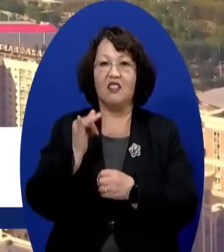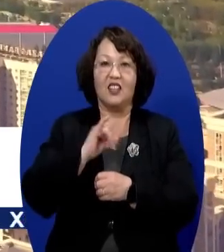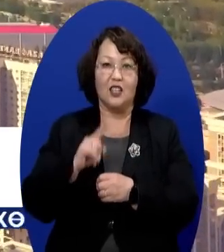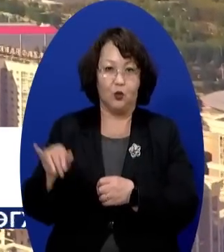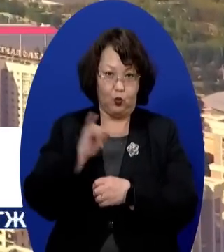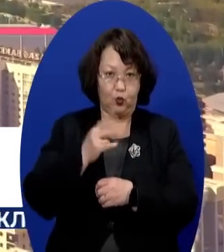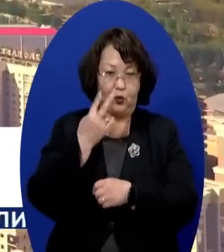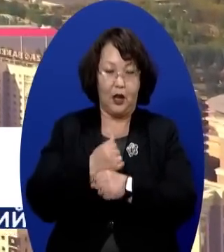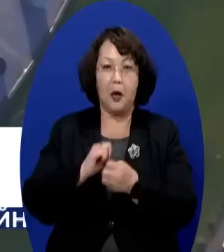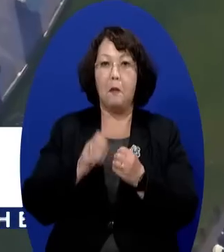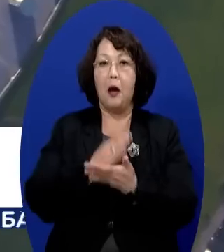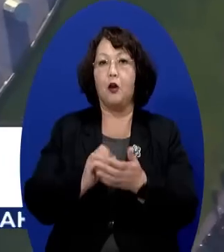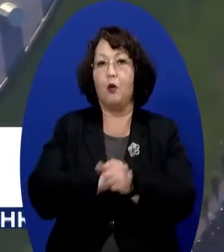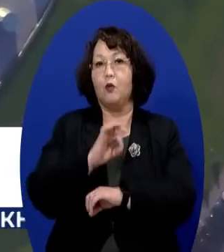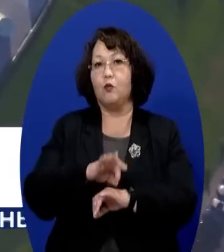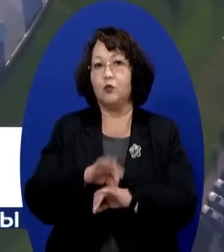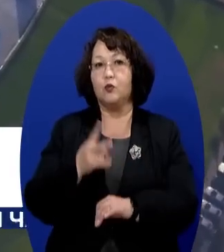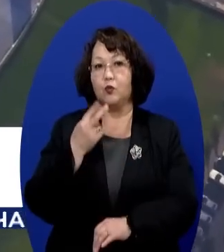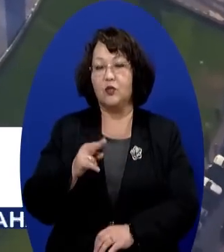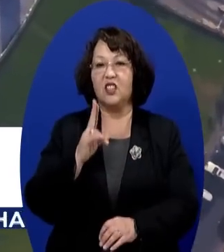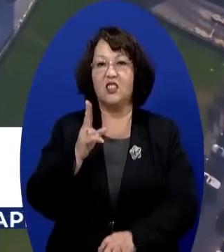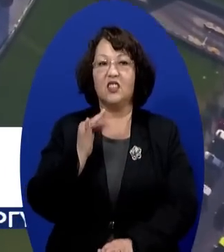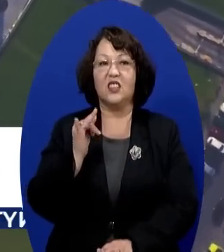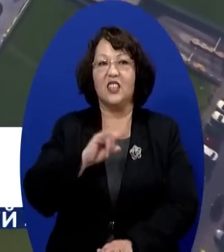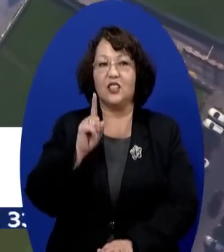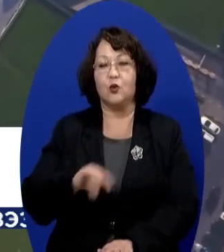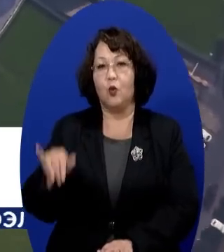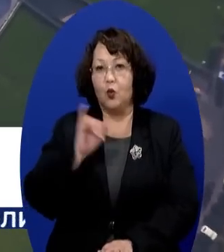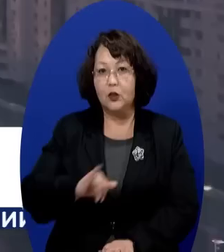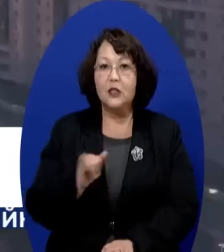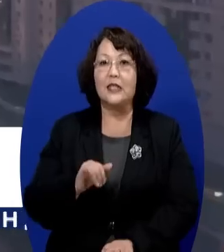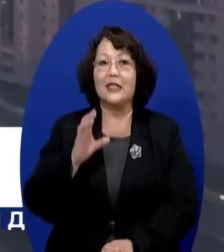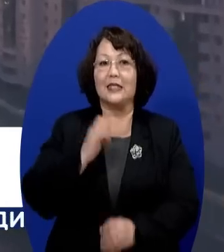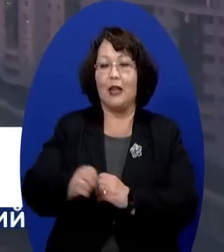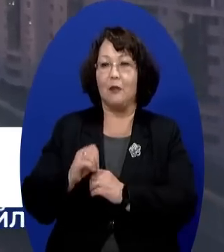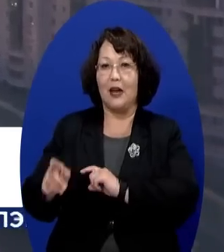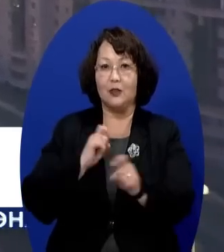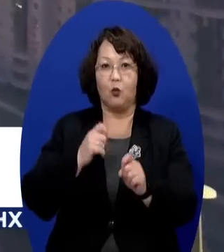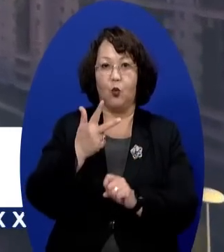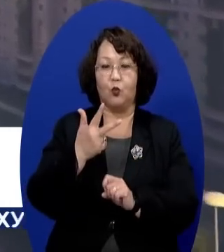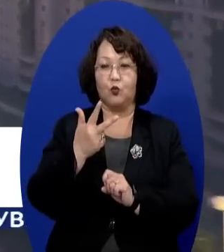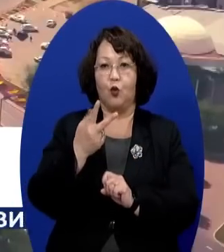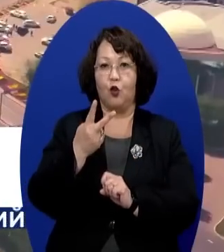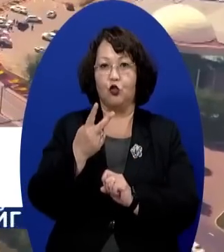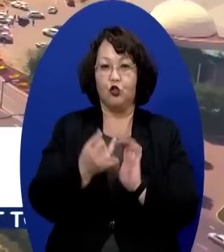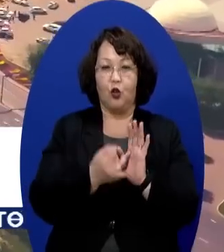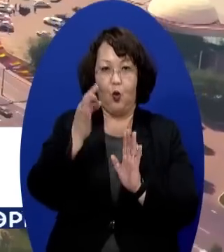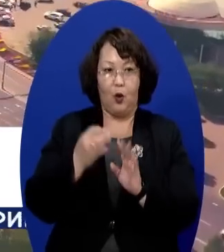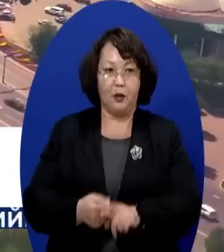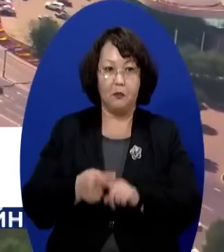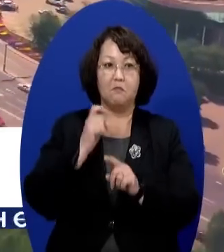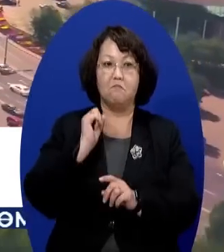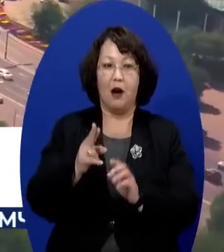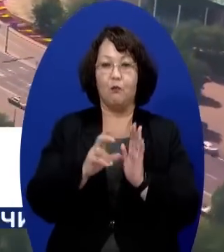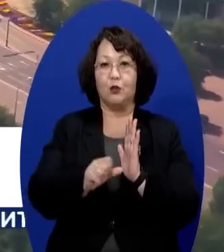явуулдаг. Цар тахлын жилүүдэд Киргиздэг салбарын харилцагчдын тоо 327% өсч банк бусын салбарын топ